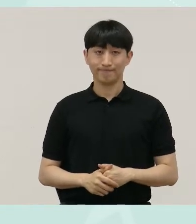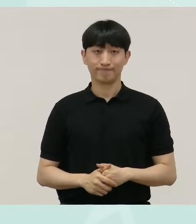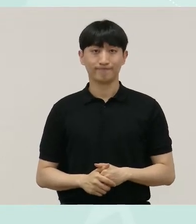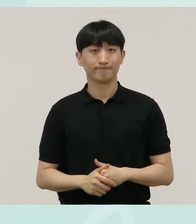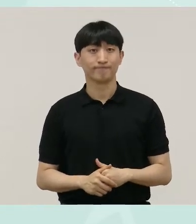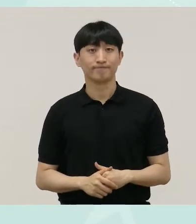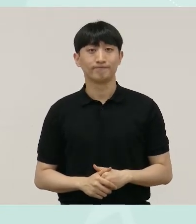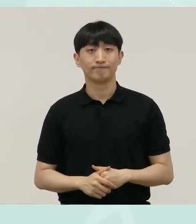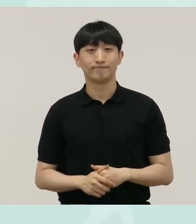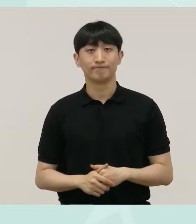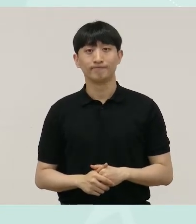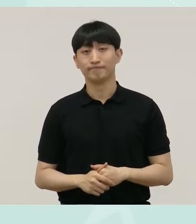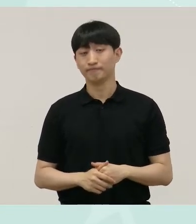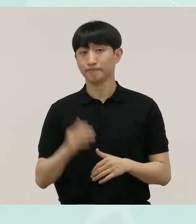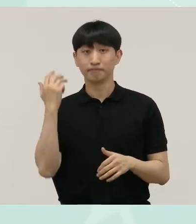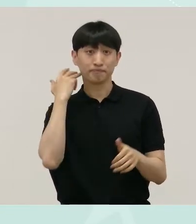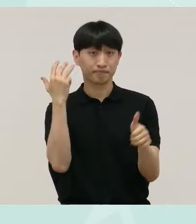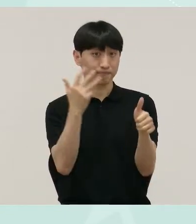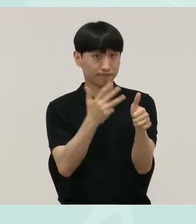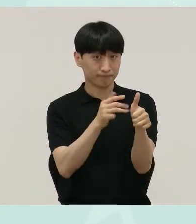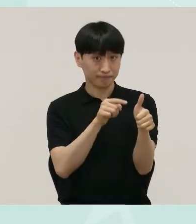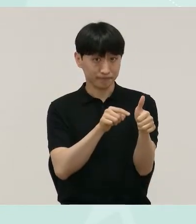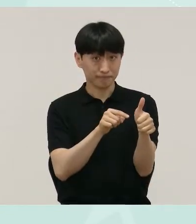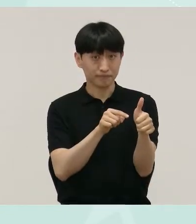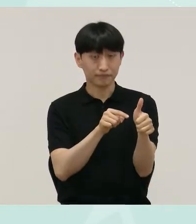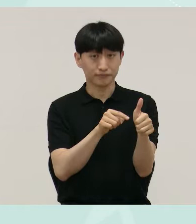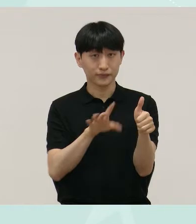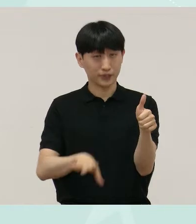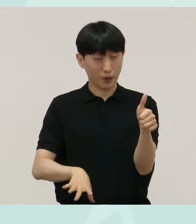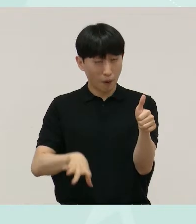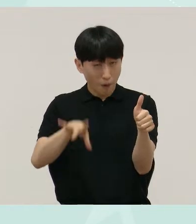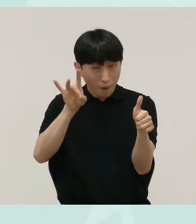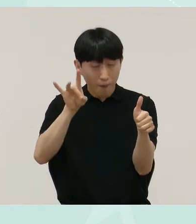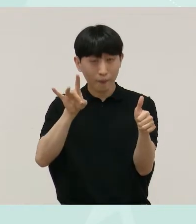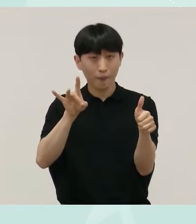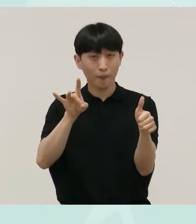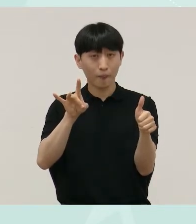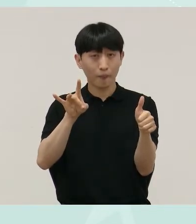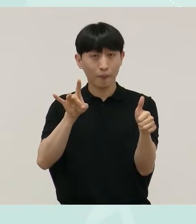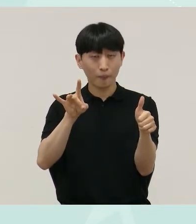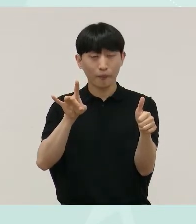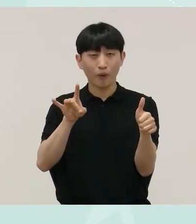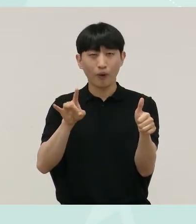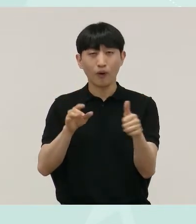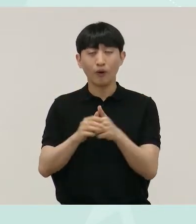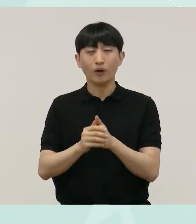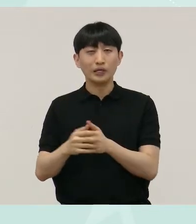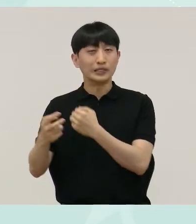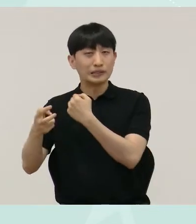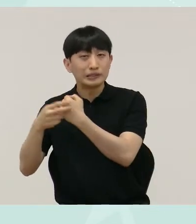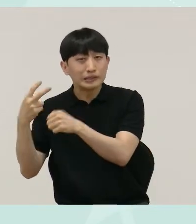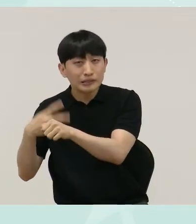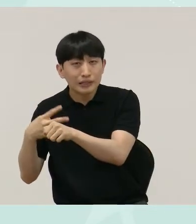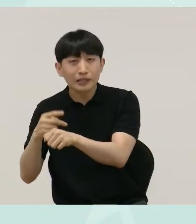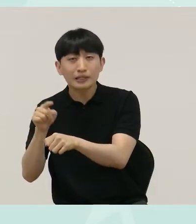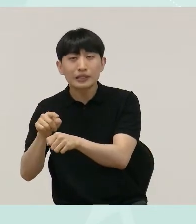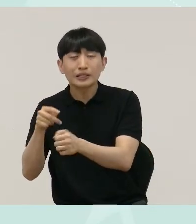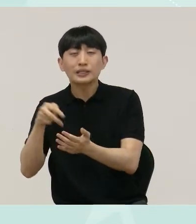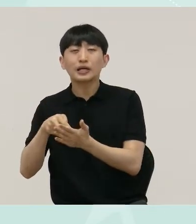이러한 그 인공화호 수술에 대해서는 처음에 초기 과학자들과 심지어 귀 전문 의사들도 너무 이런